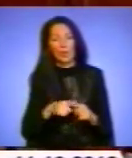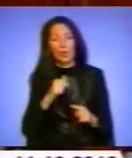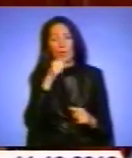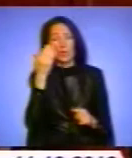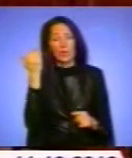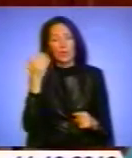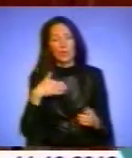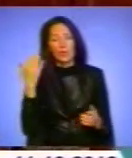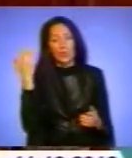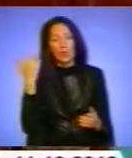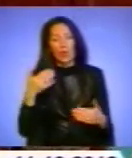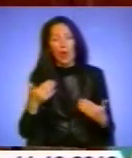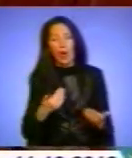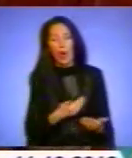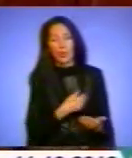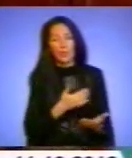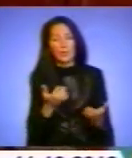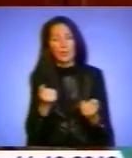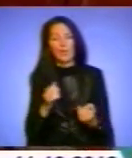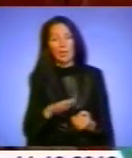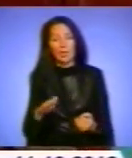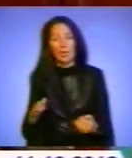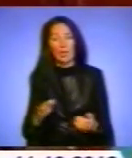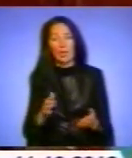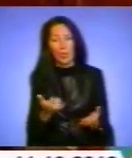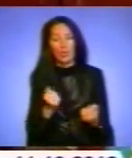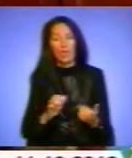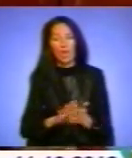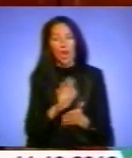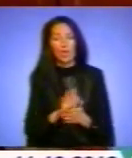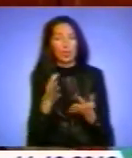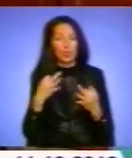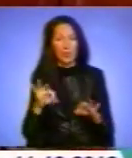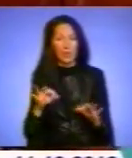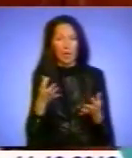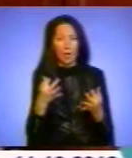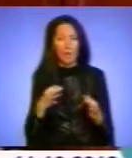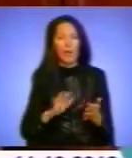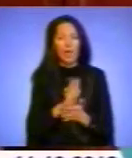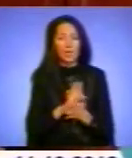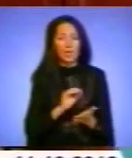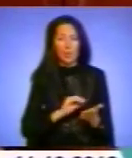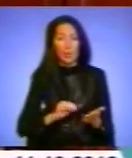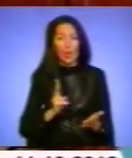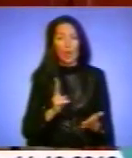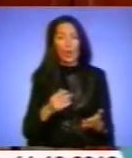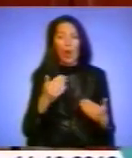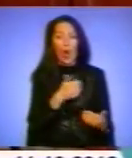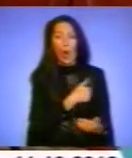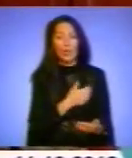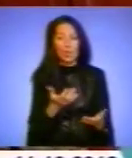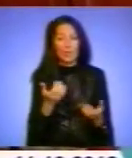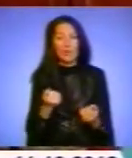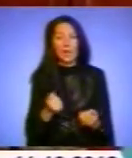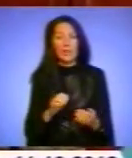прийшла «Свобода», і в газеті «Свободній» пише, хто хоче взяти дитину під час різдвяних канікул